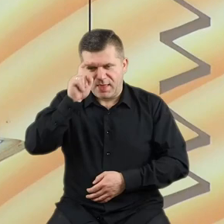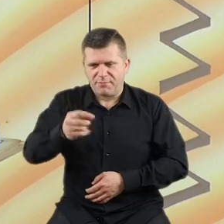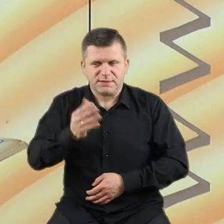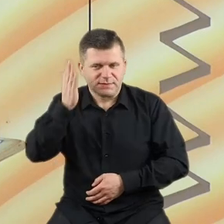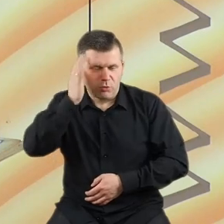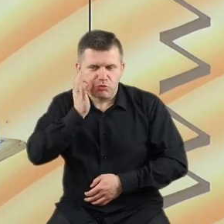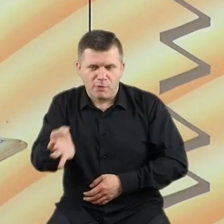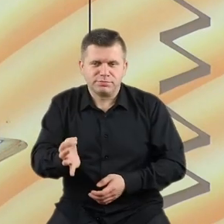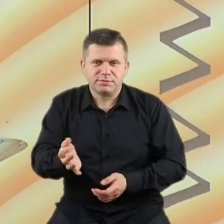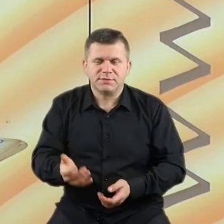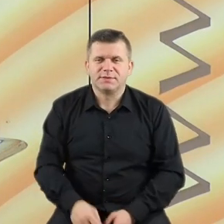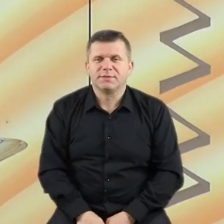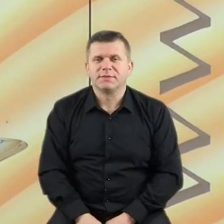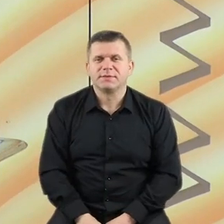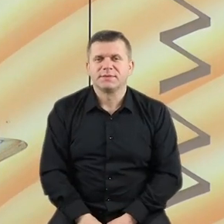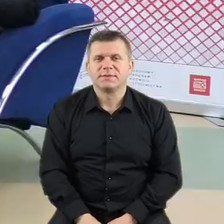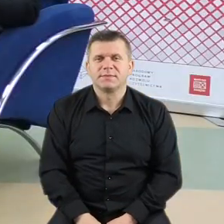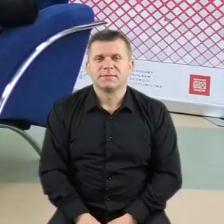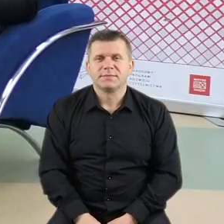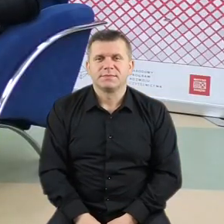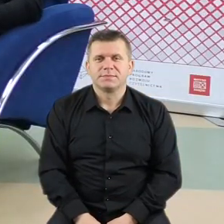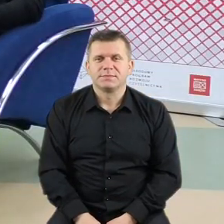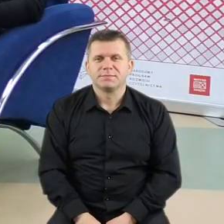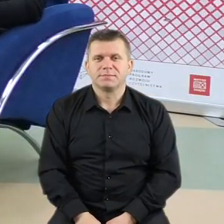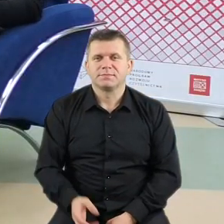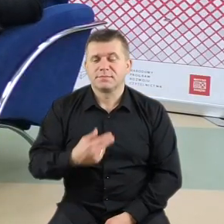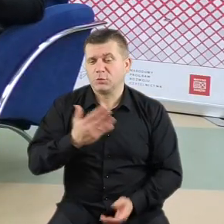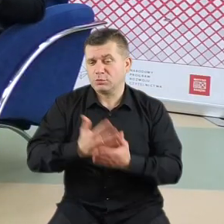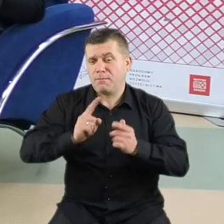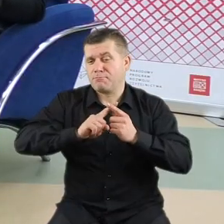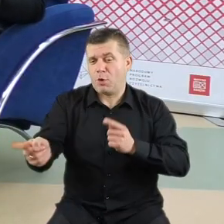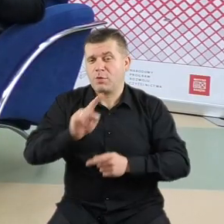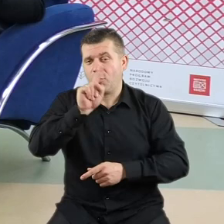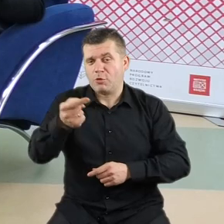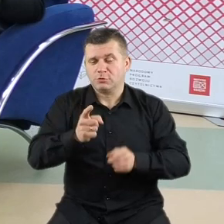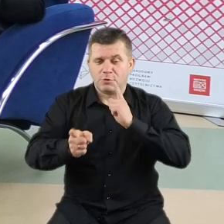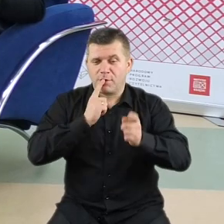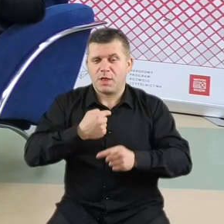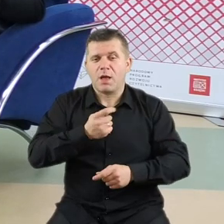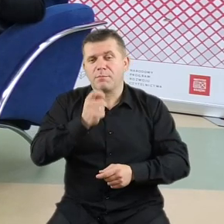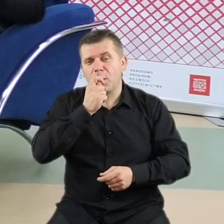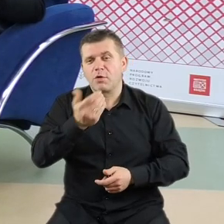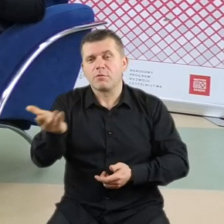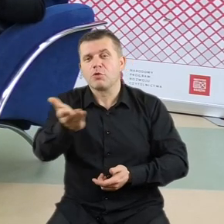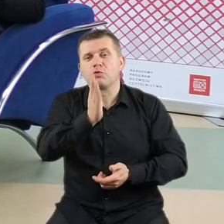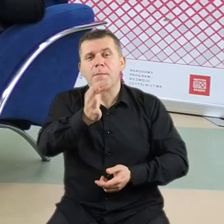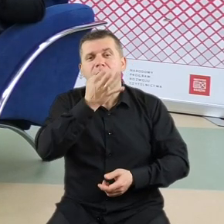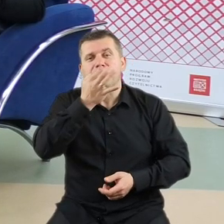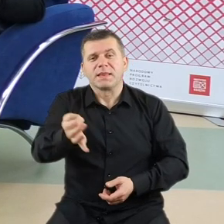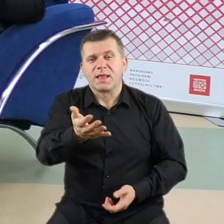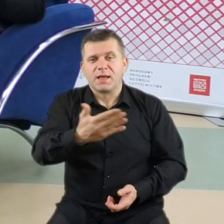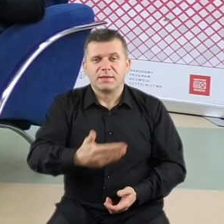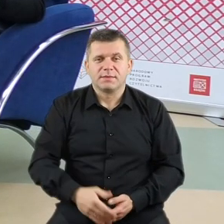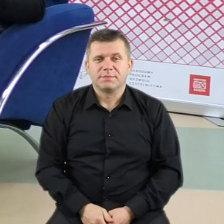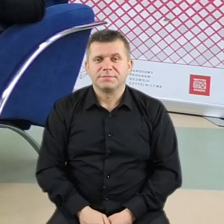niemiecki znałabym dobrze, a nie jakoś tak pokątnie. Proszę Państwa, ponad godzinę już rozmawiamy. Ja chętnie oddam mikrofon, jeżeli ktoś by miał jakieś